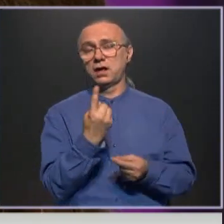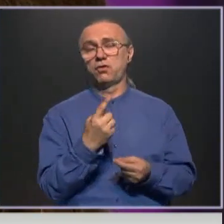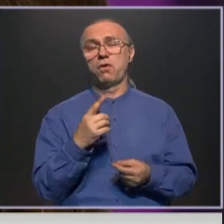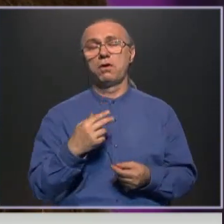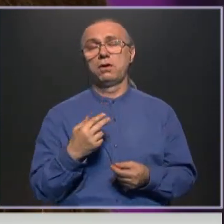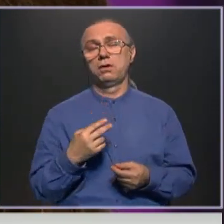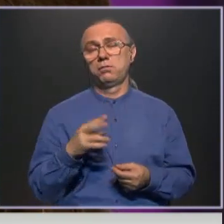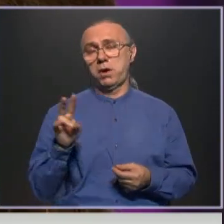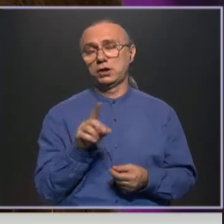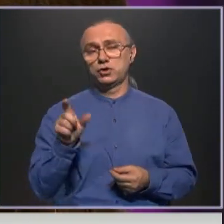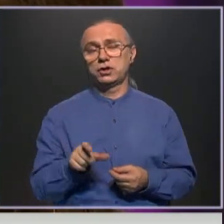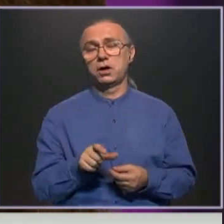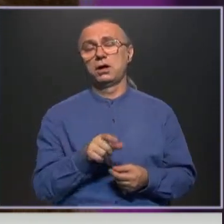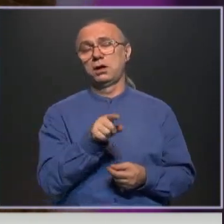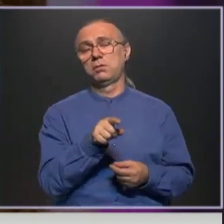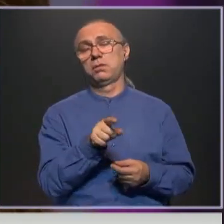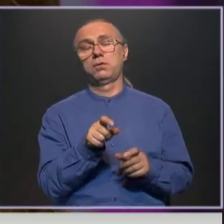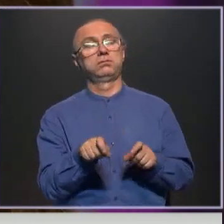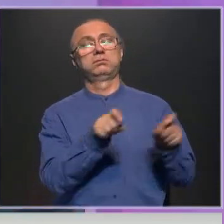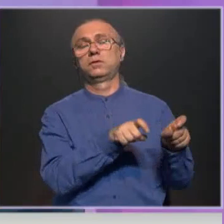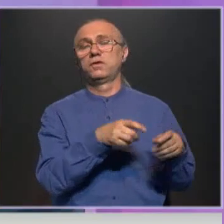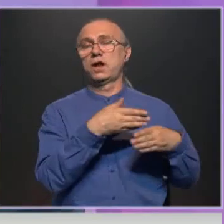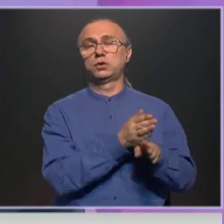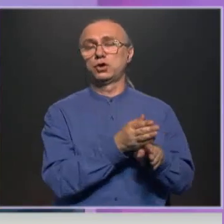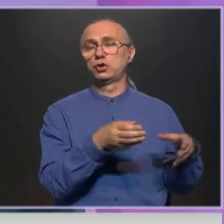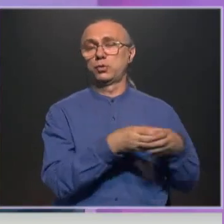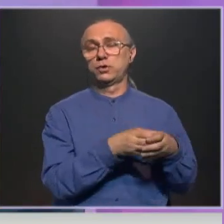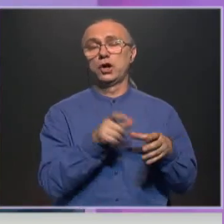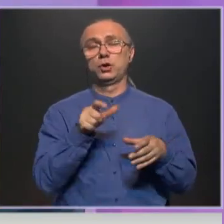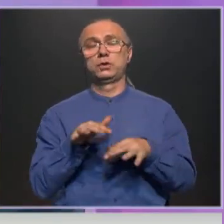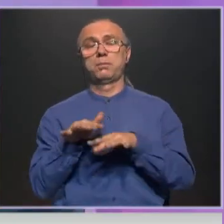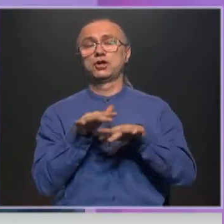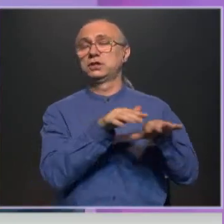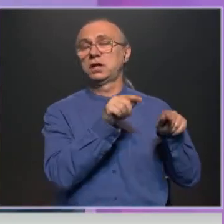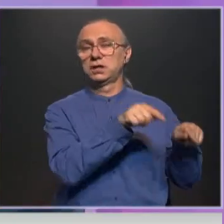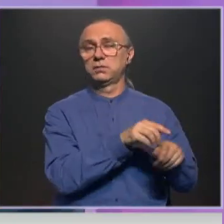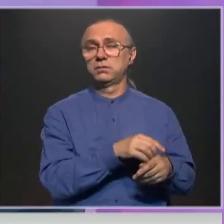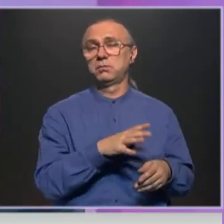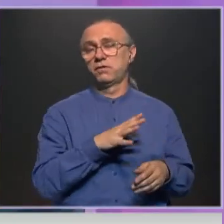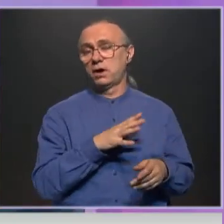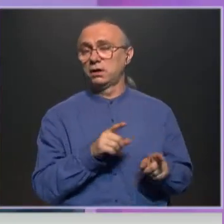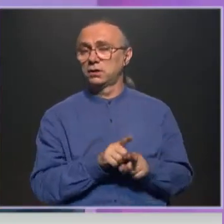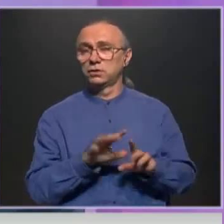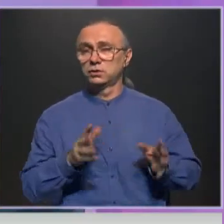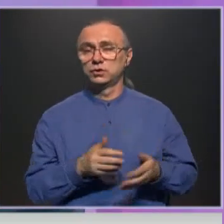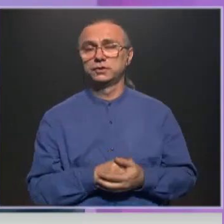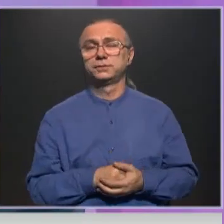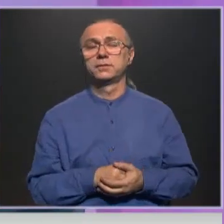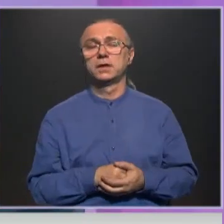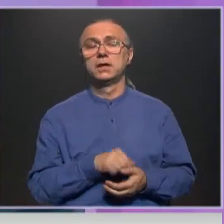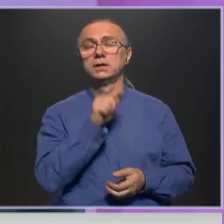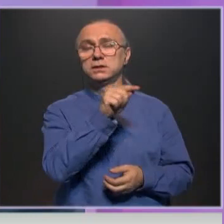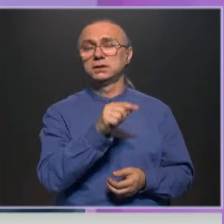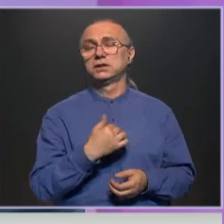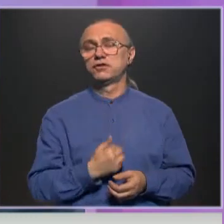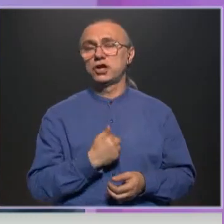и батюшка уже раз и оказался в раскольничьей группировке. И люди просто за ним пошли. И тоже, конечно, в таком случае спрос будет с людей меньше, с